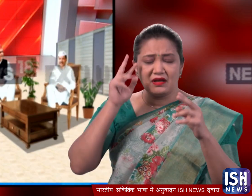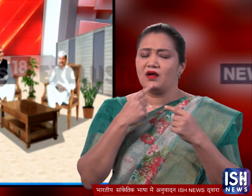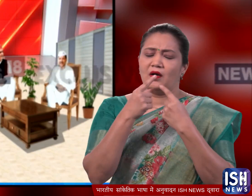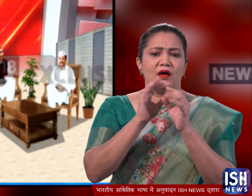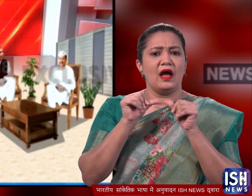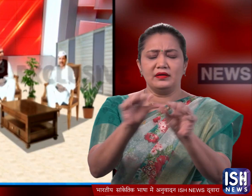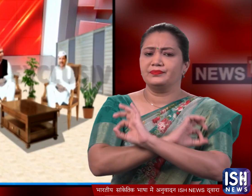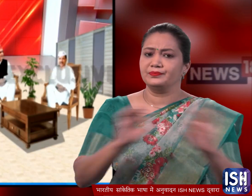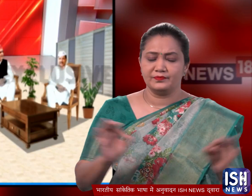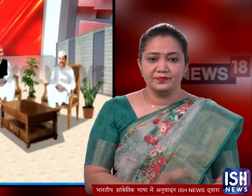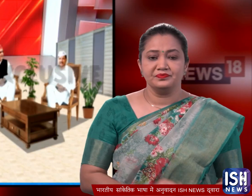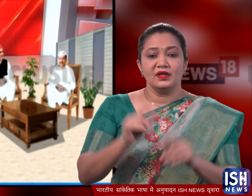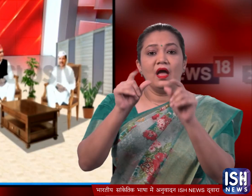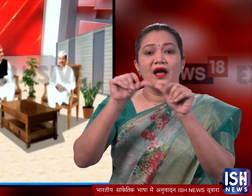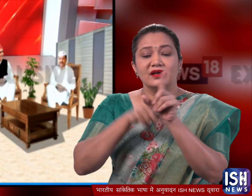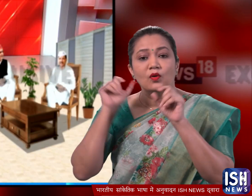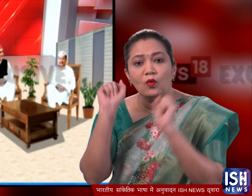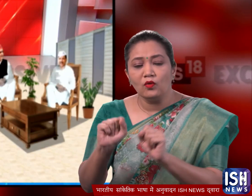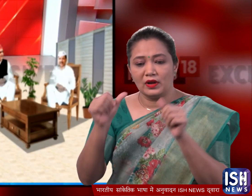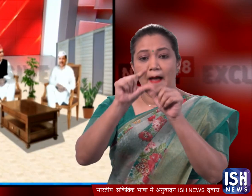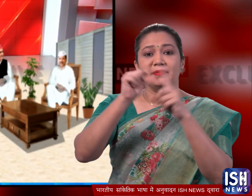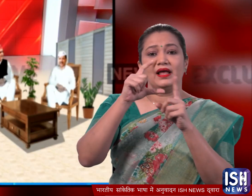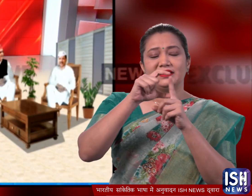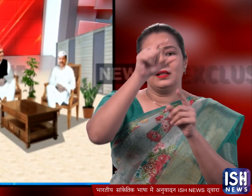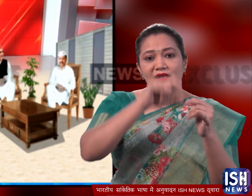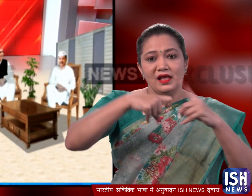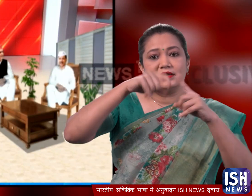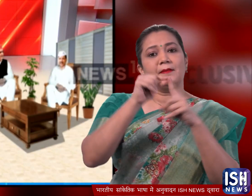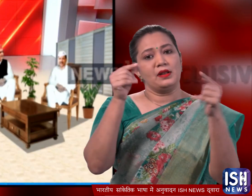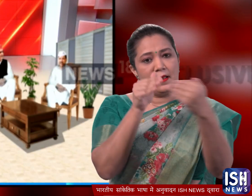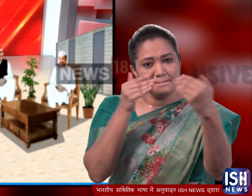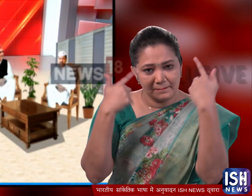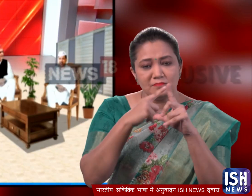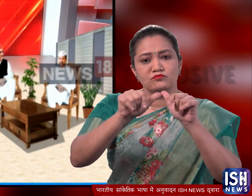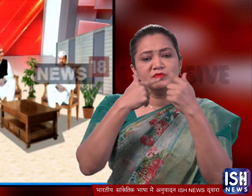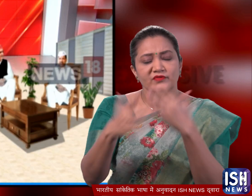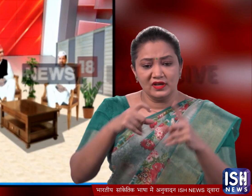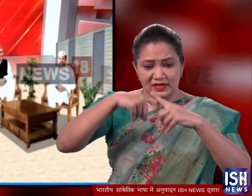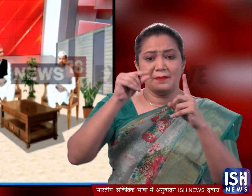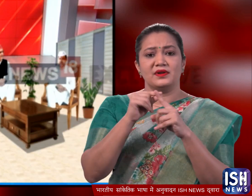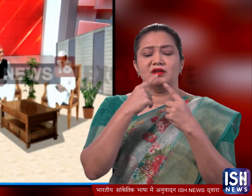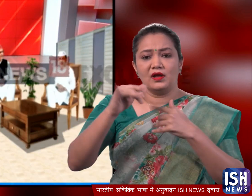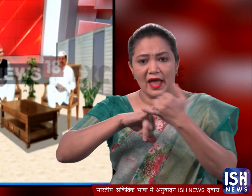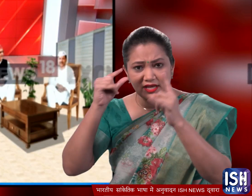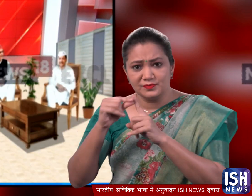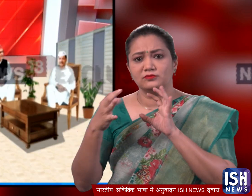नहीं की। संजय सिंह से पहले अखिलेश यादव की अपना दल की अध्यक्ष कृष्णा पटेल से भी बात हुई। कृष्णा पटेल ने दावा किया